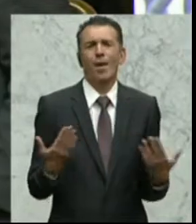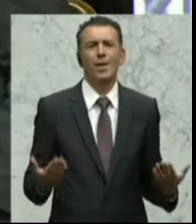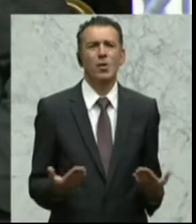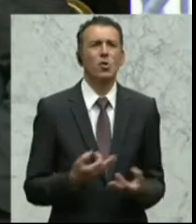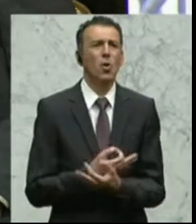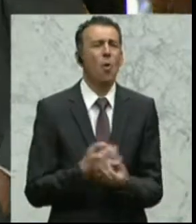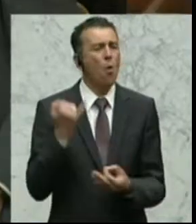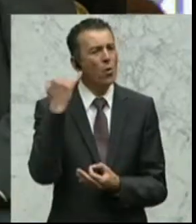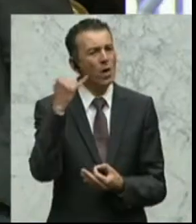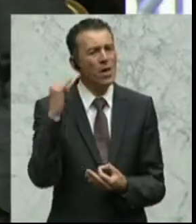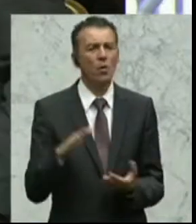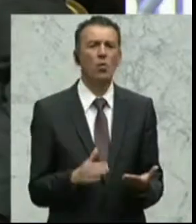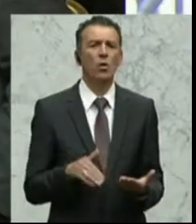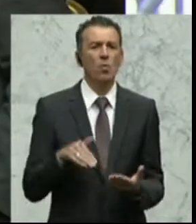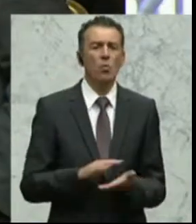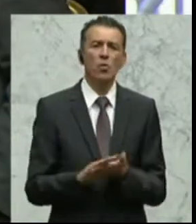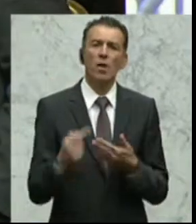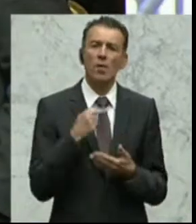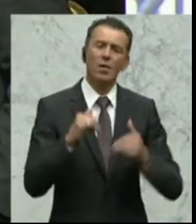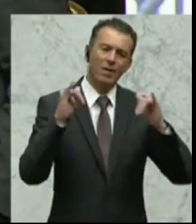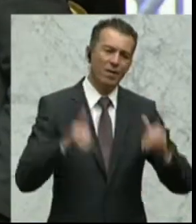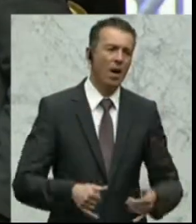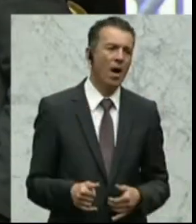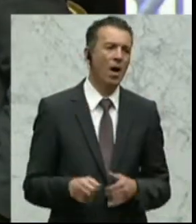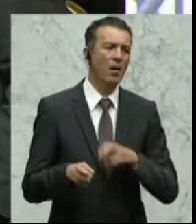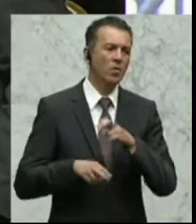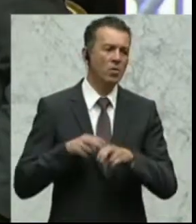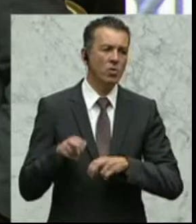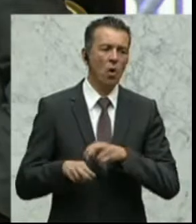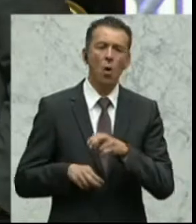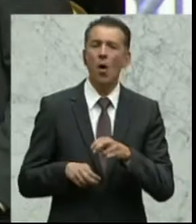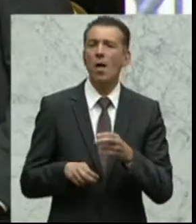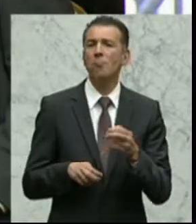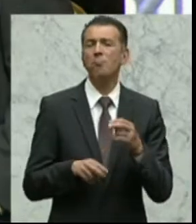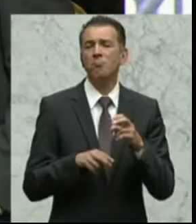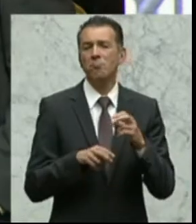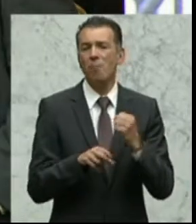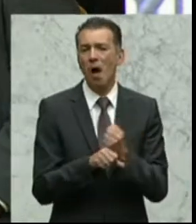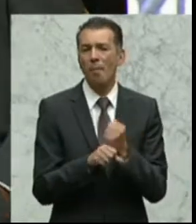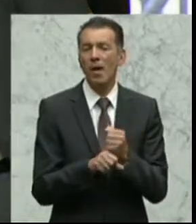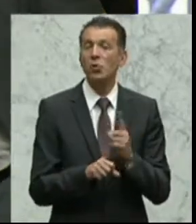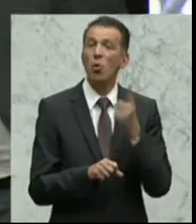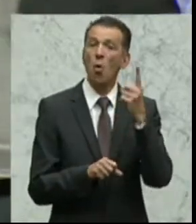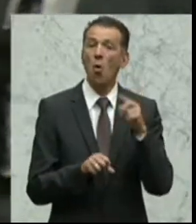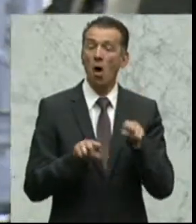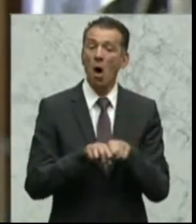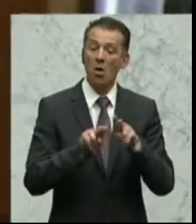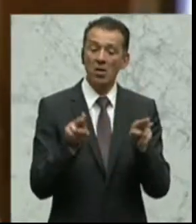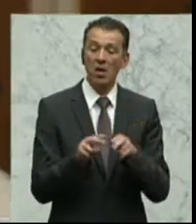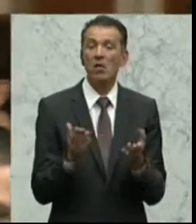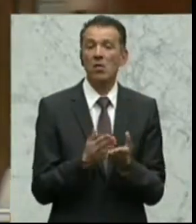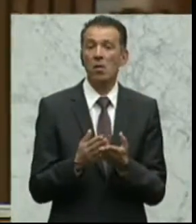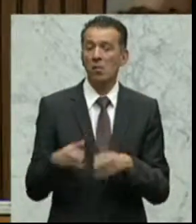Ideologie, muss man einfach sagen, ja, die Steuern und Abgaben sind auf Arbeit zu hoch, auch im internationalen Vergleich, und der Vermögen und Kapital